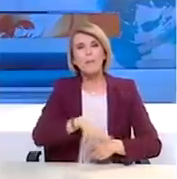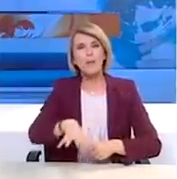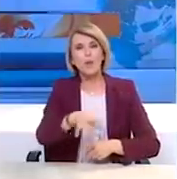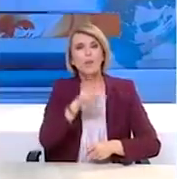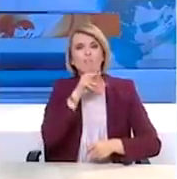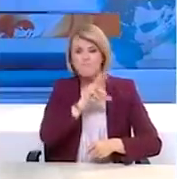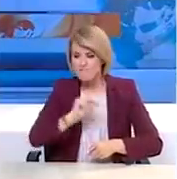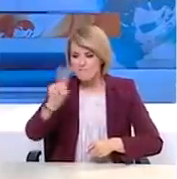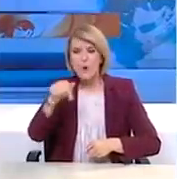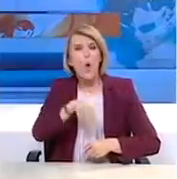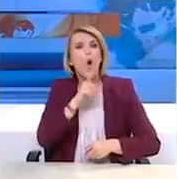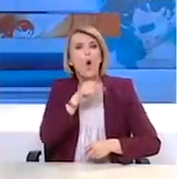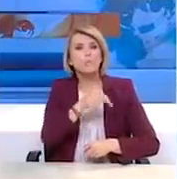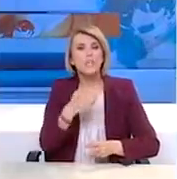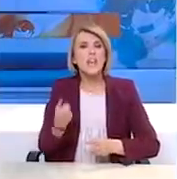Σμύρνης